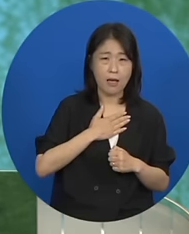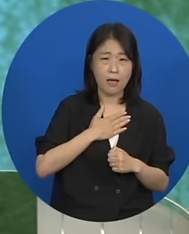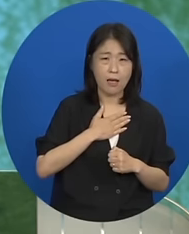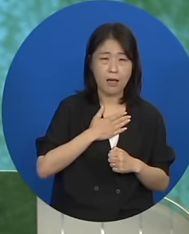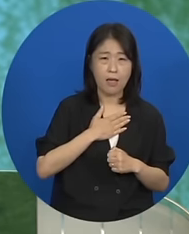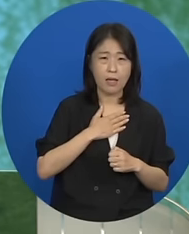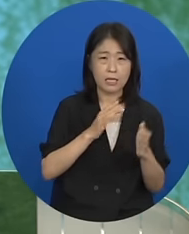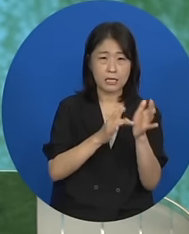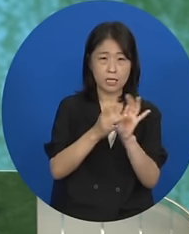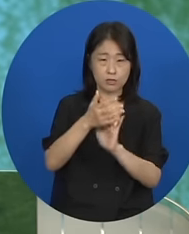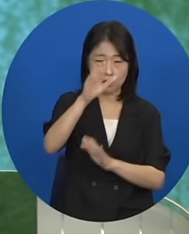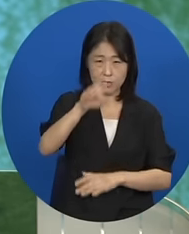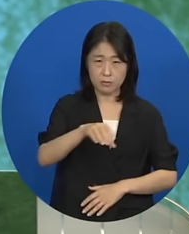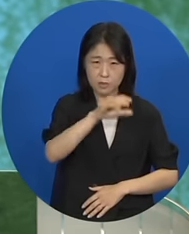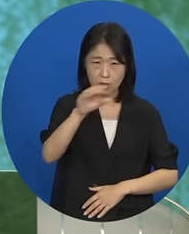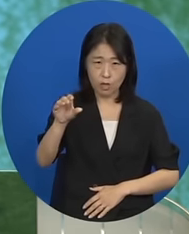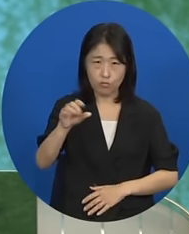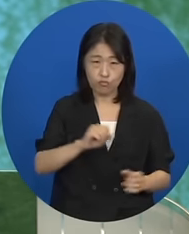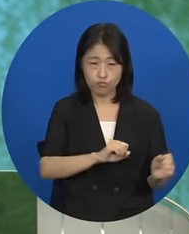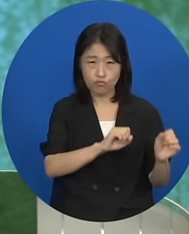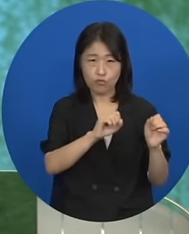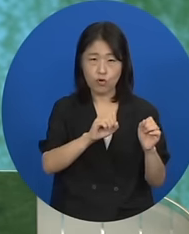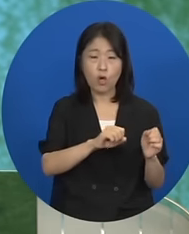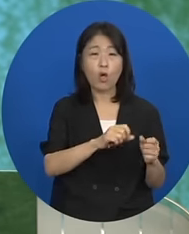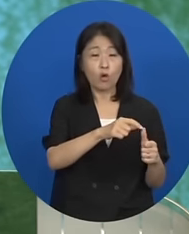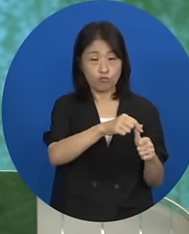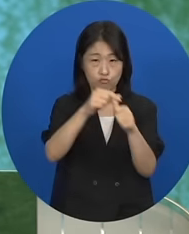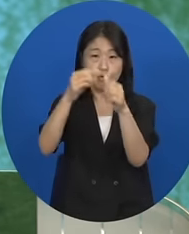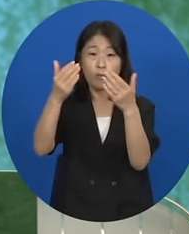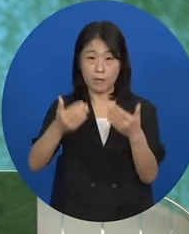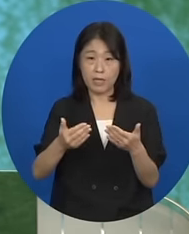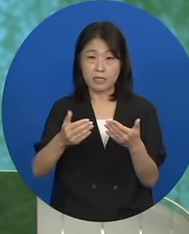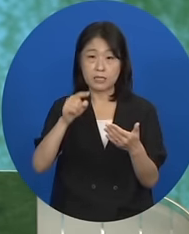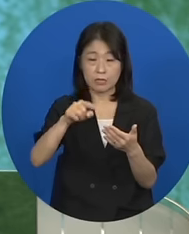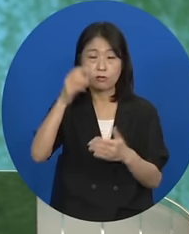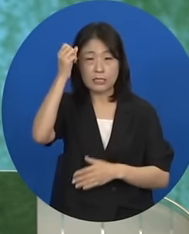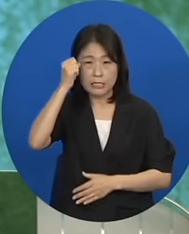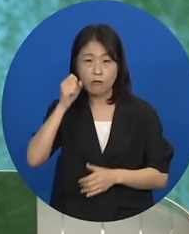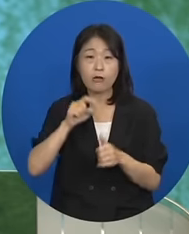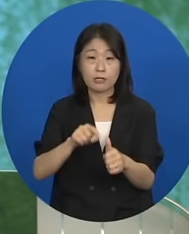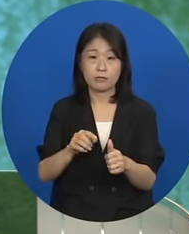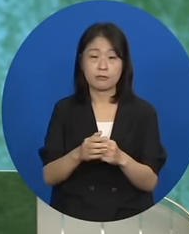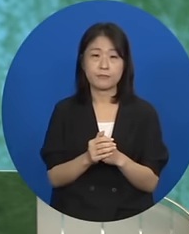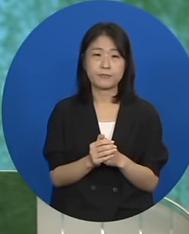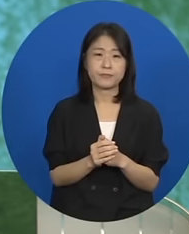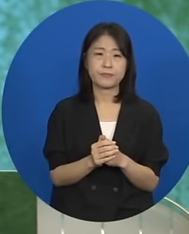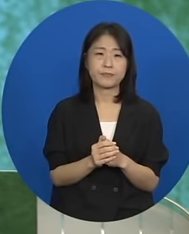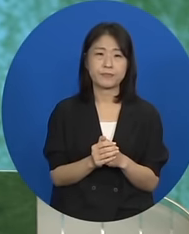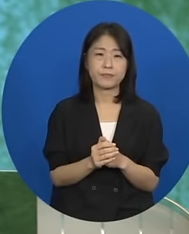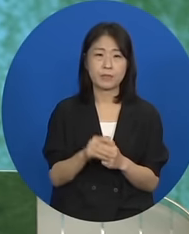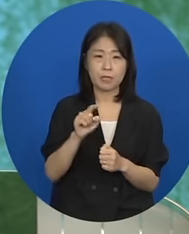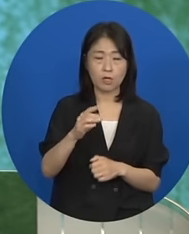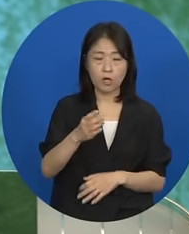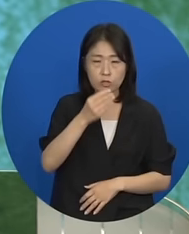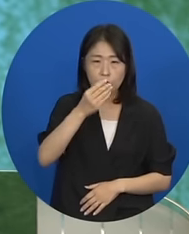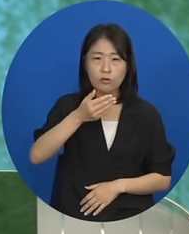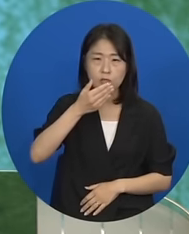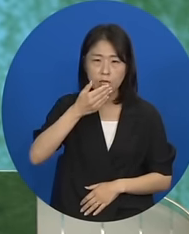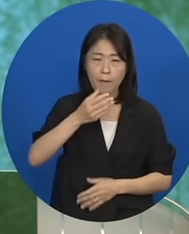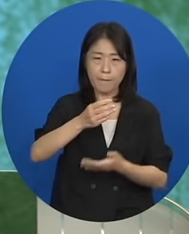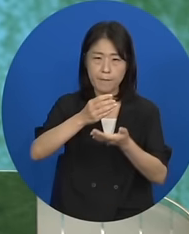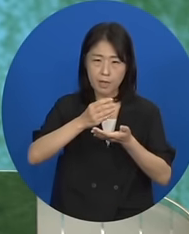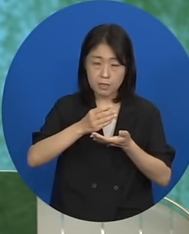받고 지금 주님의 자녀가 되었음을 기억하라는 것이잖아요 그래서 우리가 오늘 성찬을 받을 때에 이것이 감사의 잔입니다